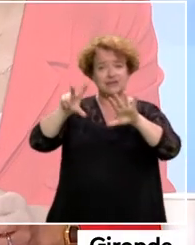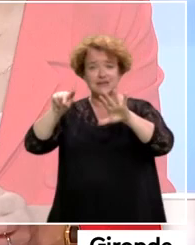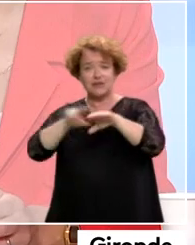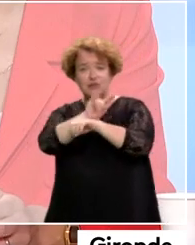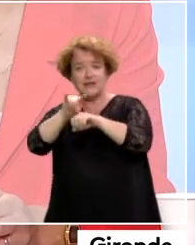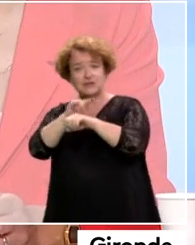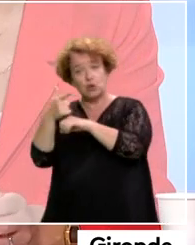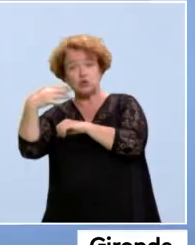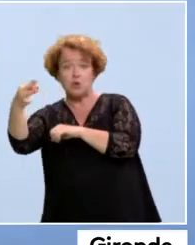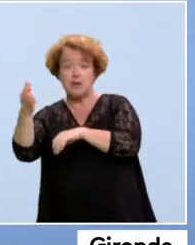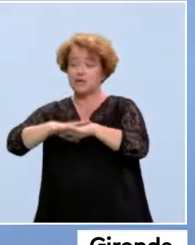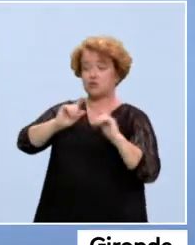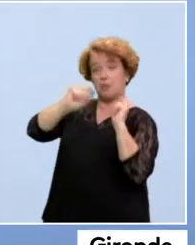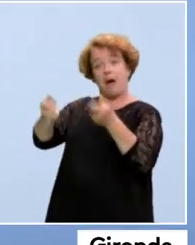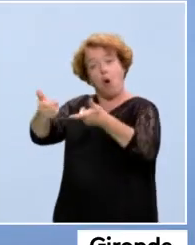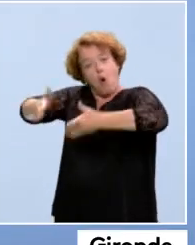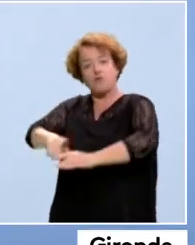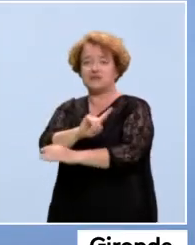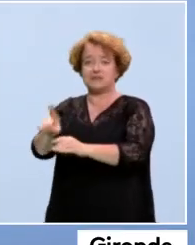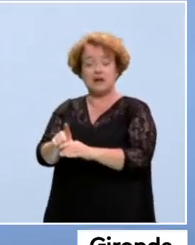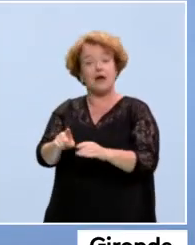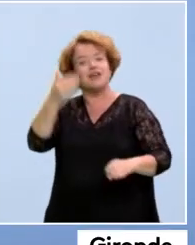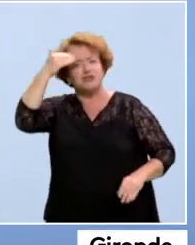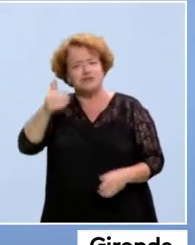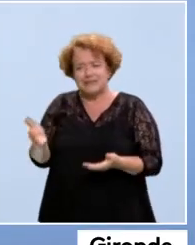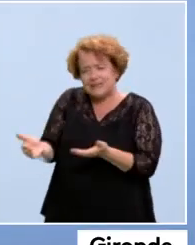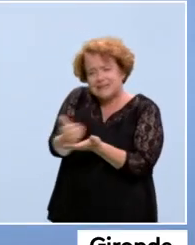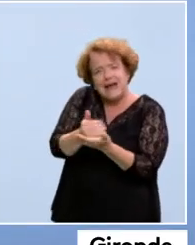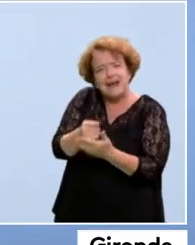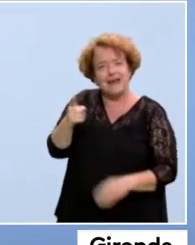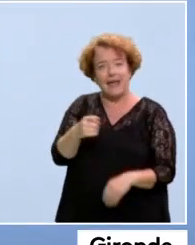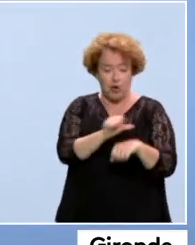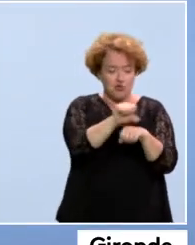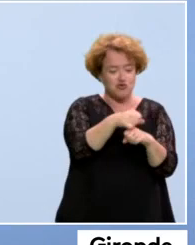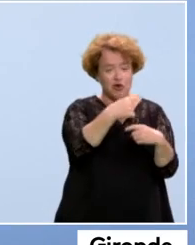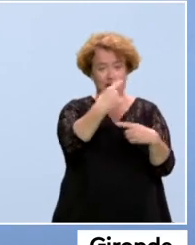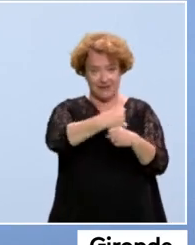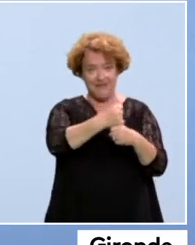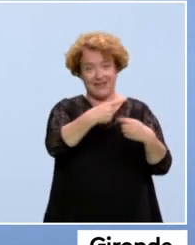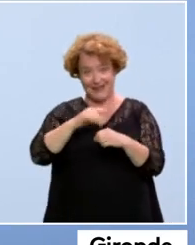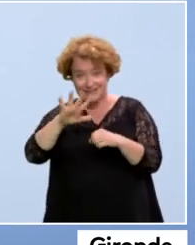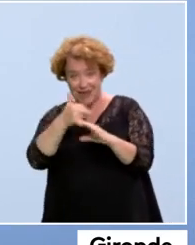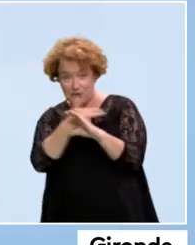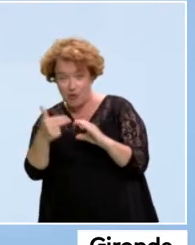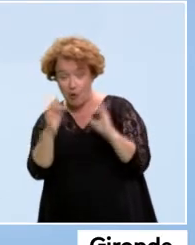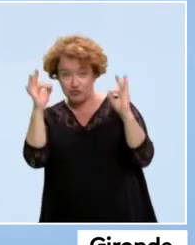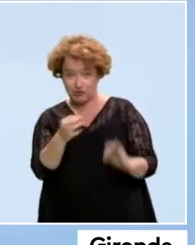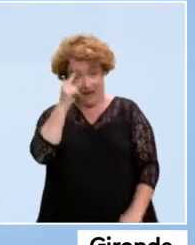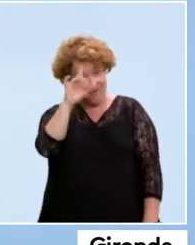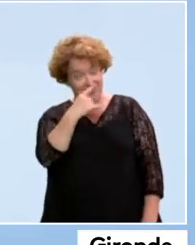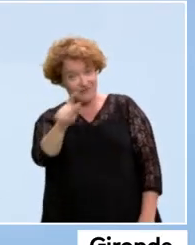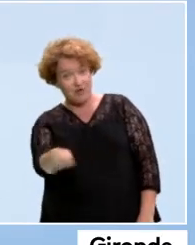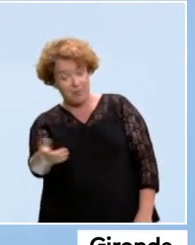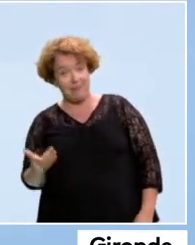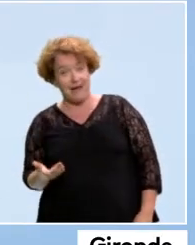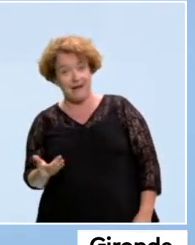considérés comme des soignants rendez-vous compte qui gagne à peu près 5 euros de l'heure est-ce que vous trouvez ça normal est-ce que vous trouvez normal que